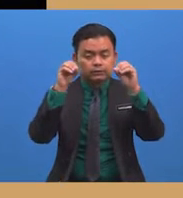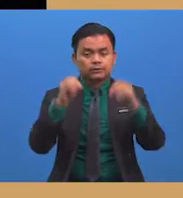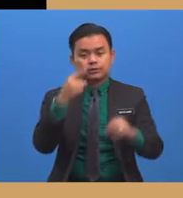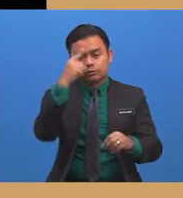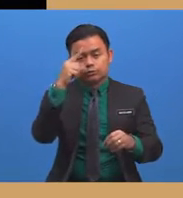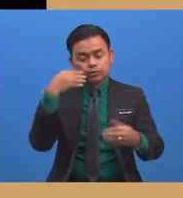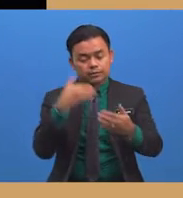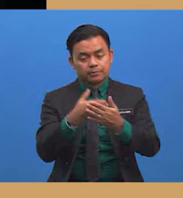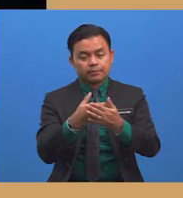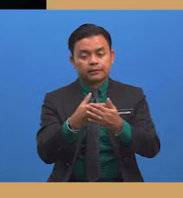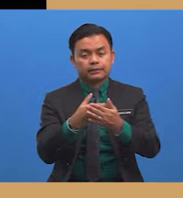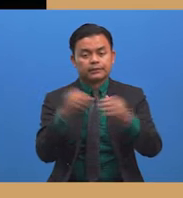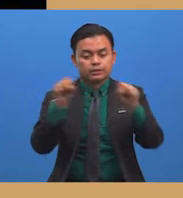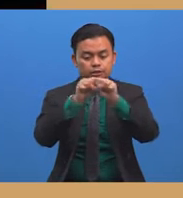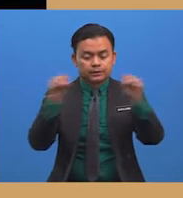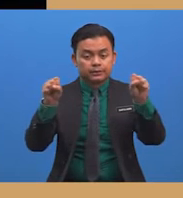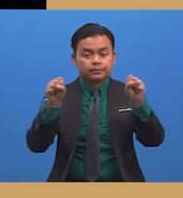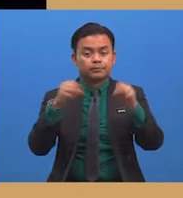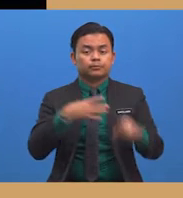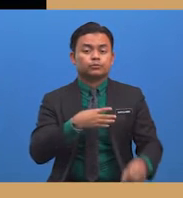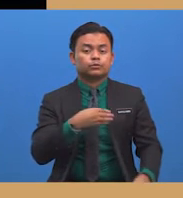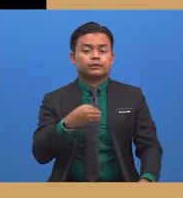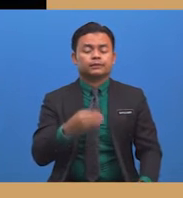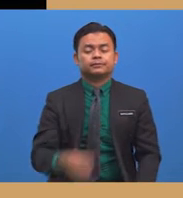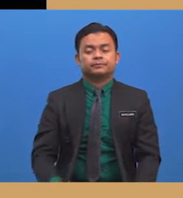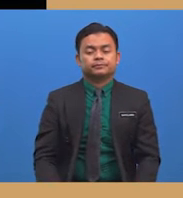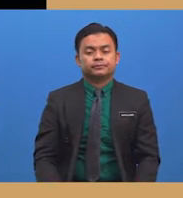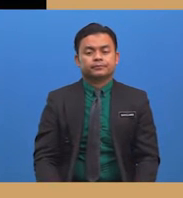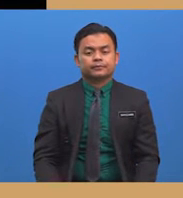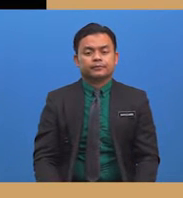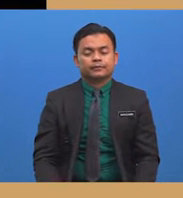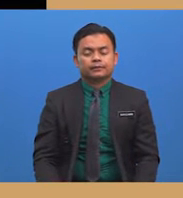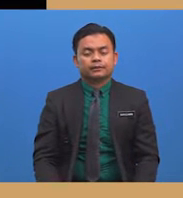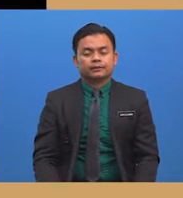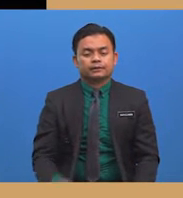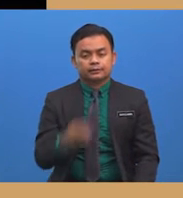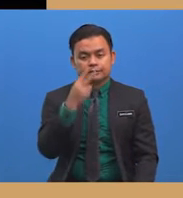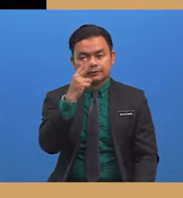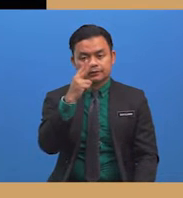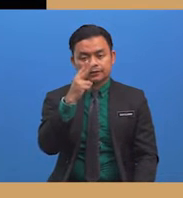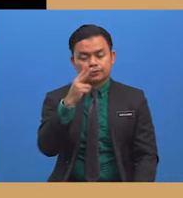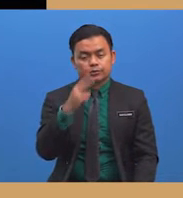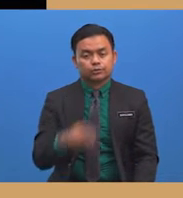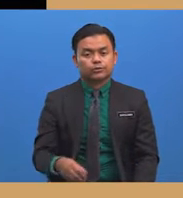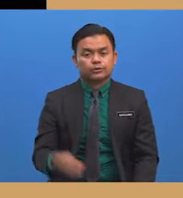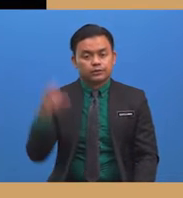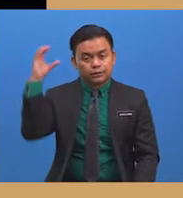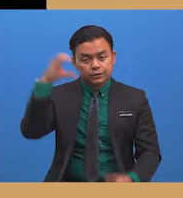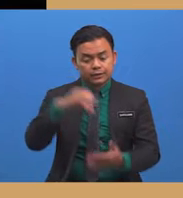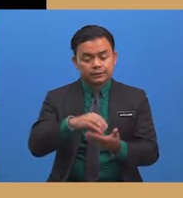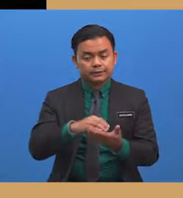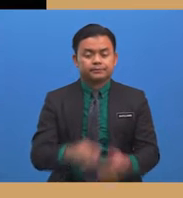mak jernih yang berisi air di antara lampu suluh dan skrin. Kamu lihat tumpukan cahaya